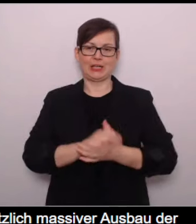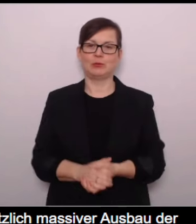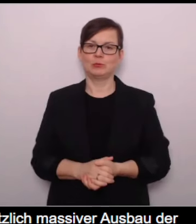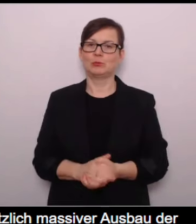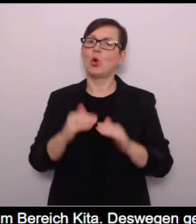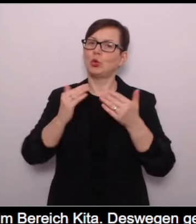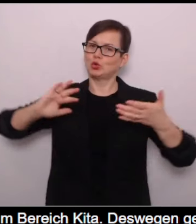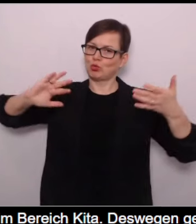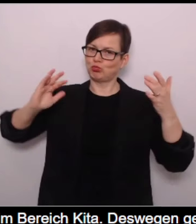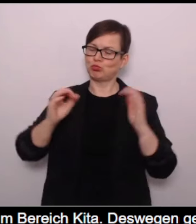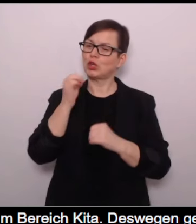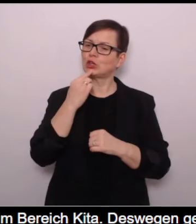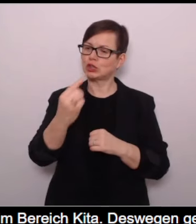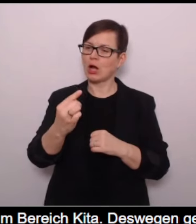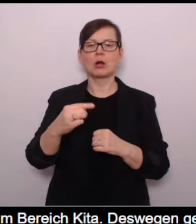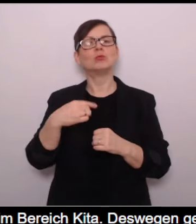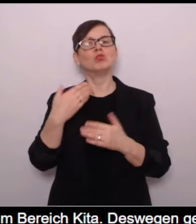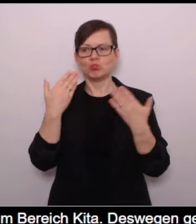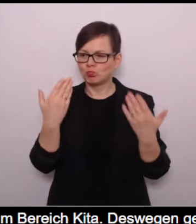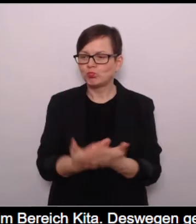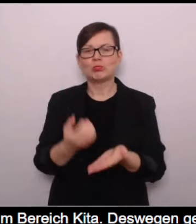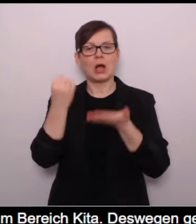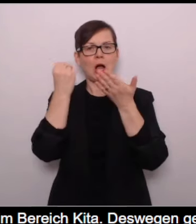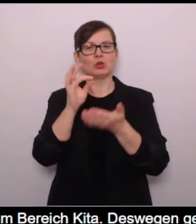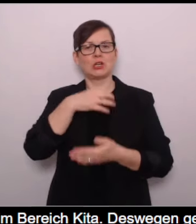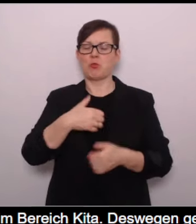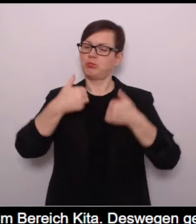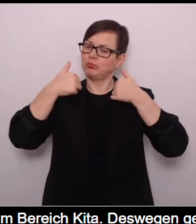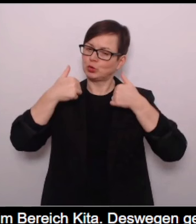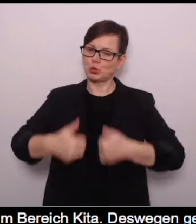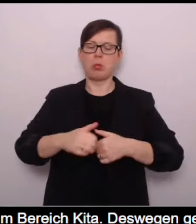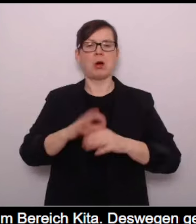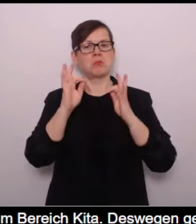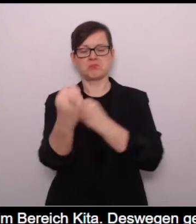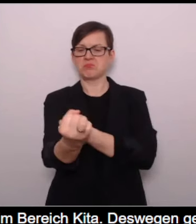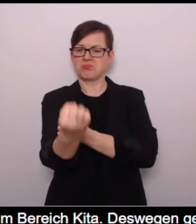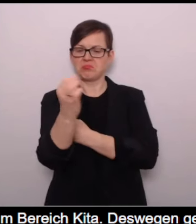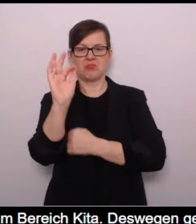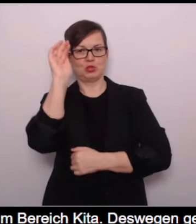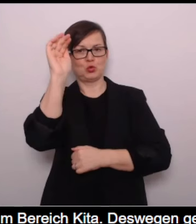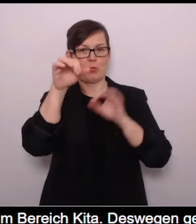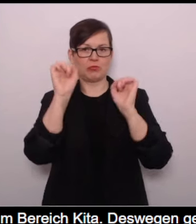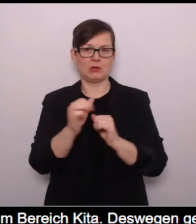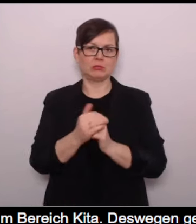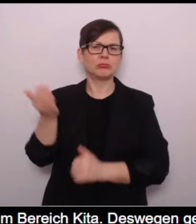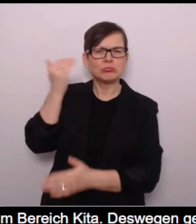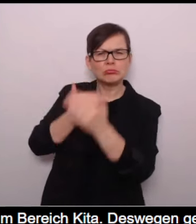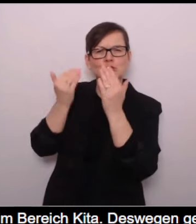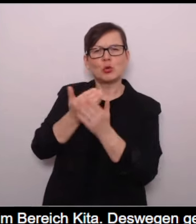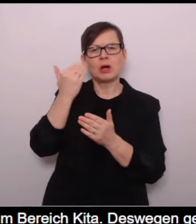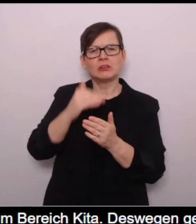schlanker und noch sicherer zu machen. Insgesamt zusammengefasst finde ich, ist das ein Kraftpaket für Bayern.